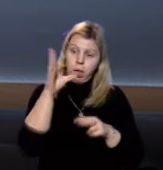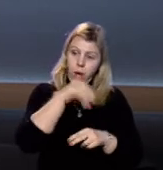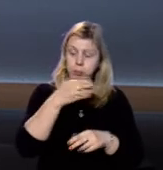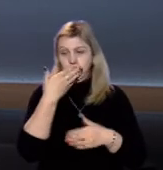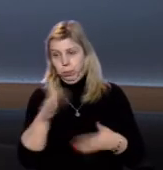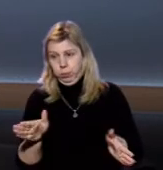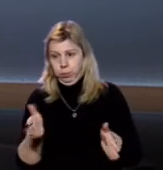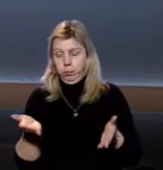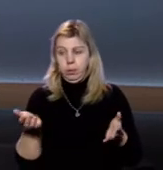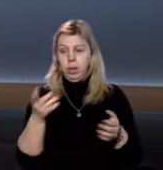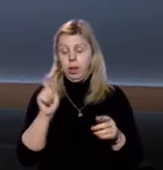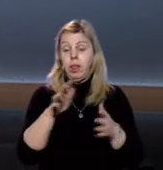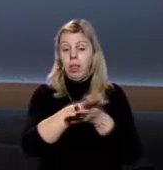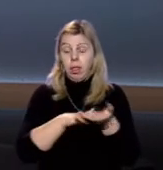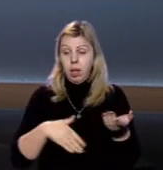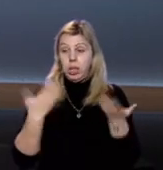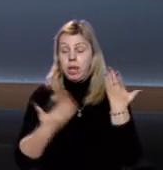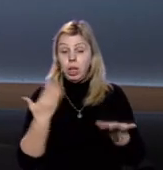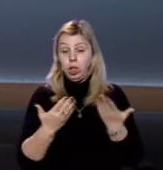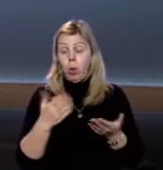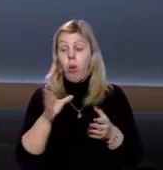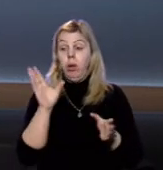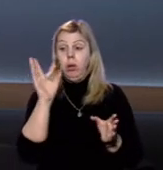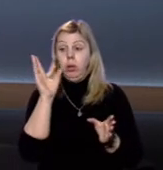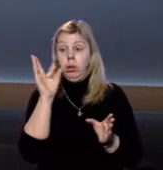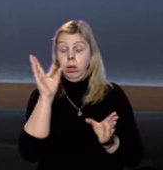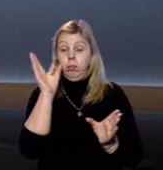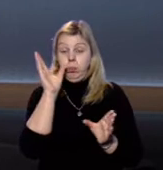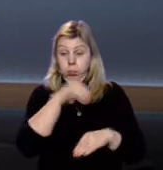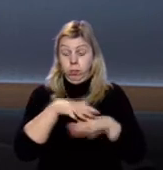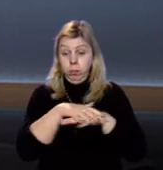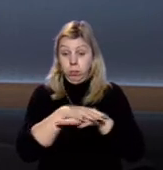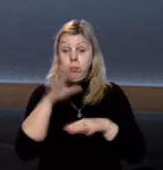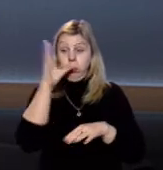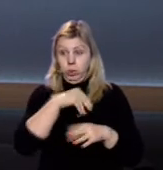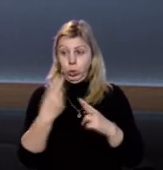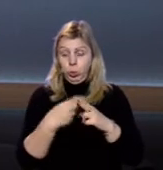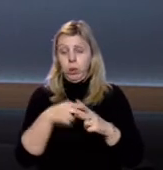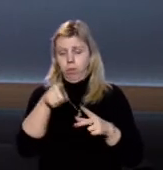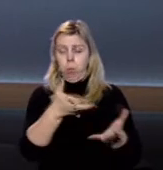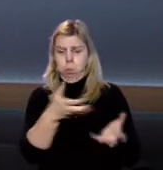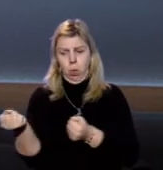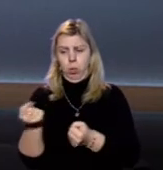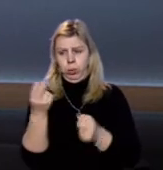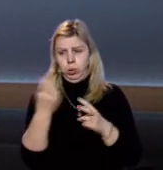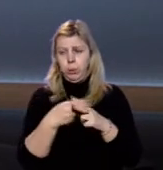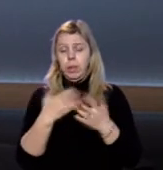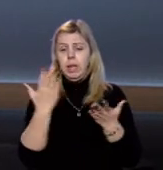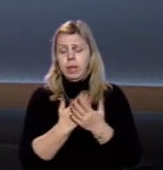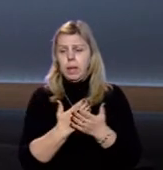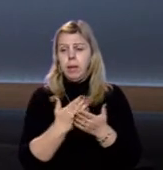І надалі, якщо все ж таки буде вирахована субсидія, то він її одержує. Є